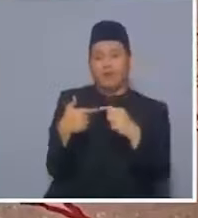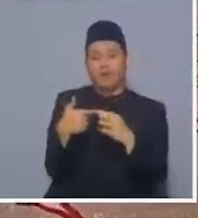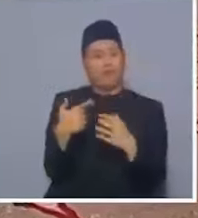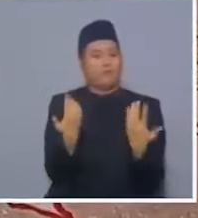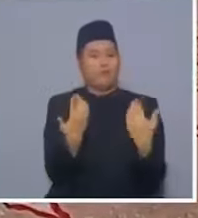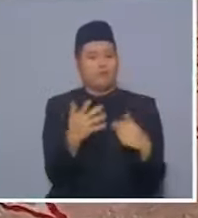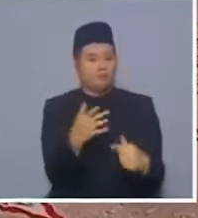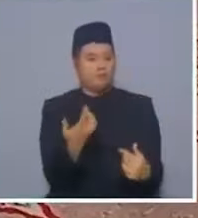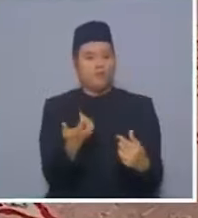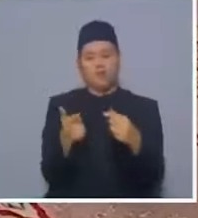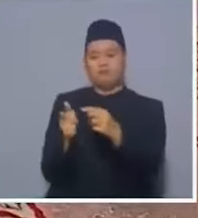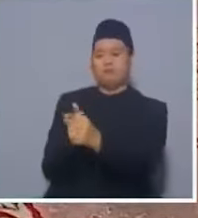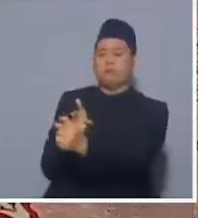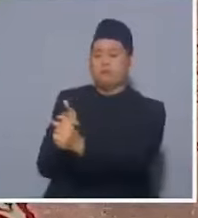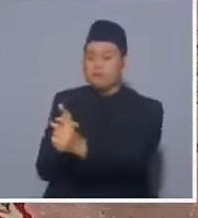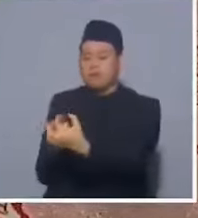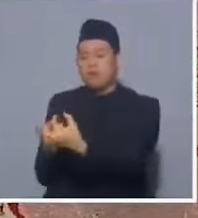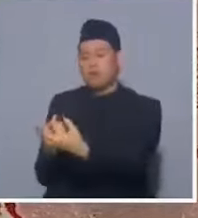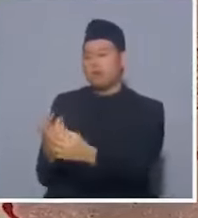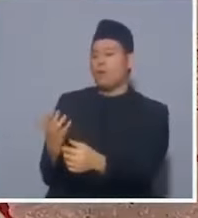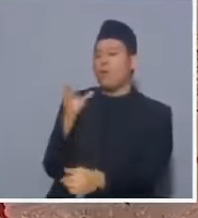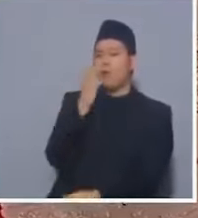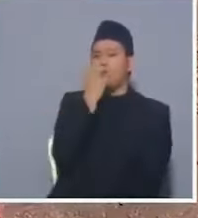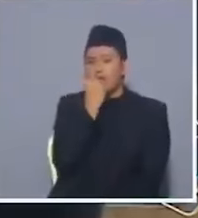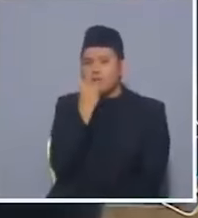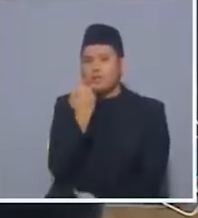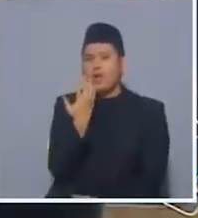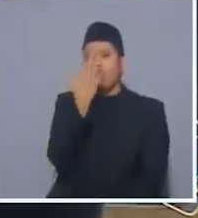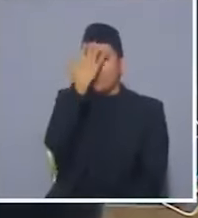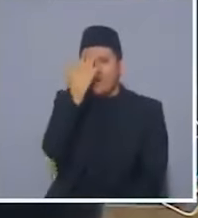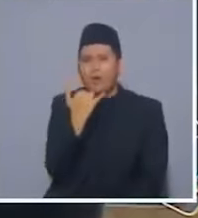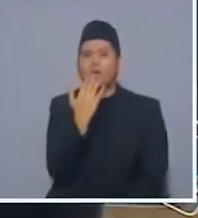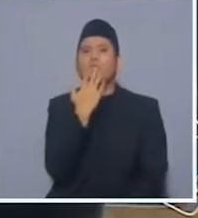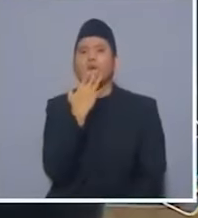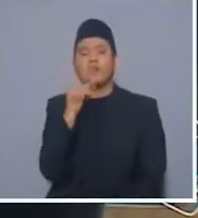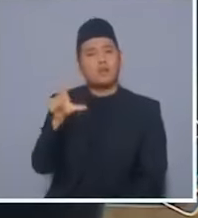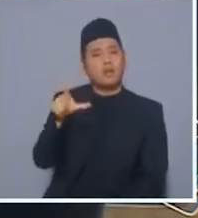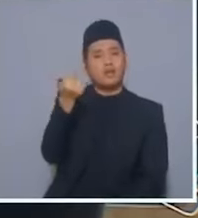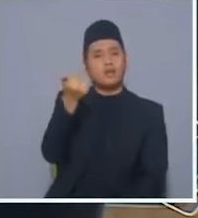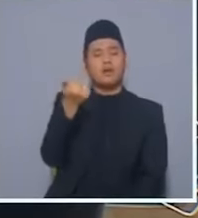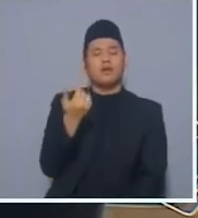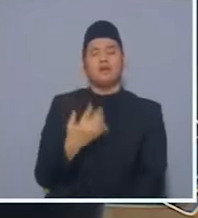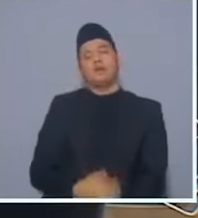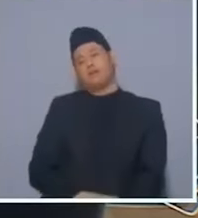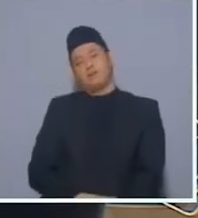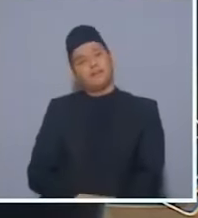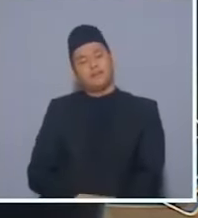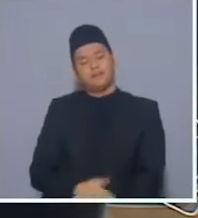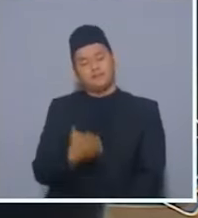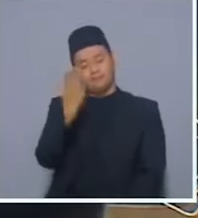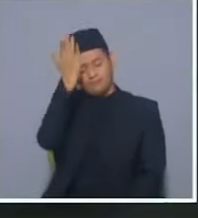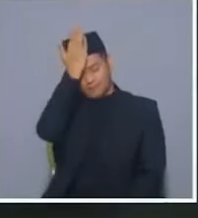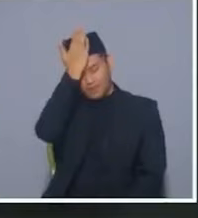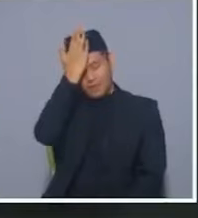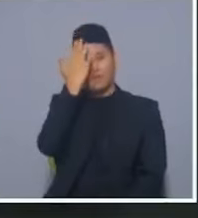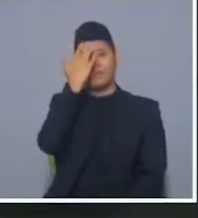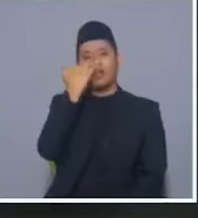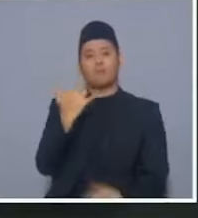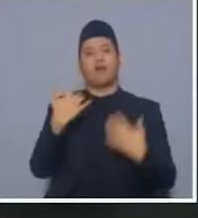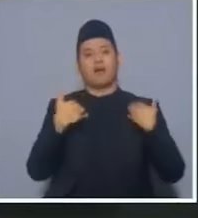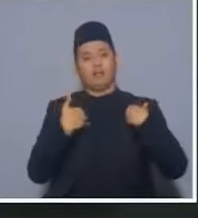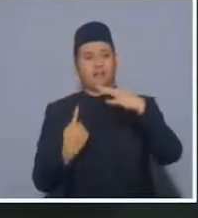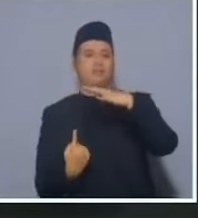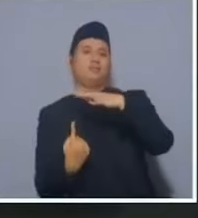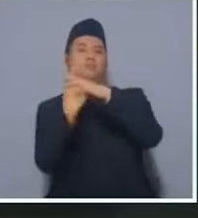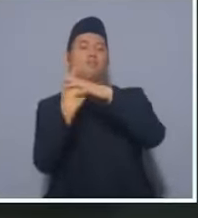illallah. Benda-benda itu pun mereka cuba pertikaikan untuk mewujudkan kekeliruan dalam kalangan masyarakat. Bro, komen. Baik.